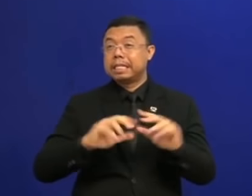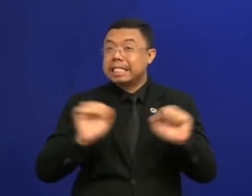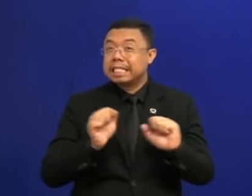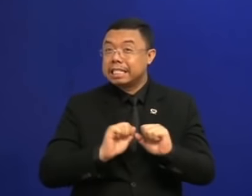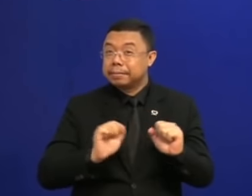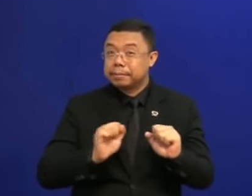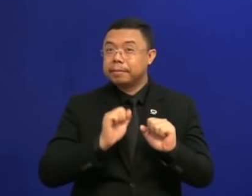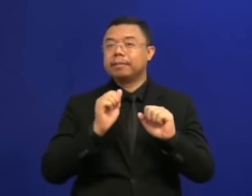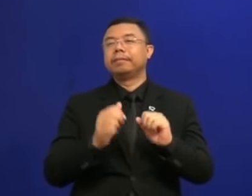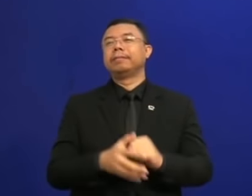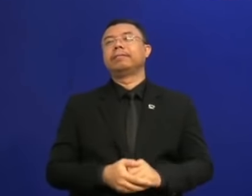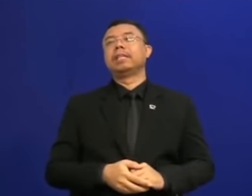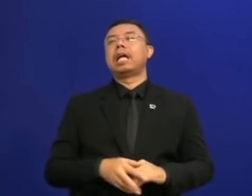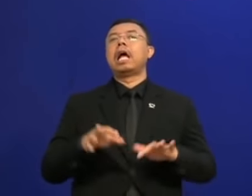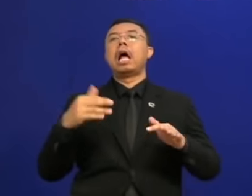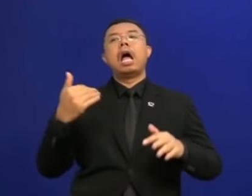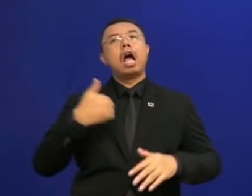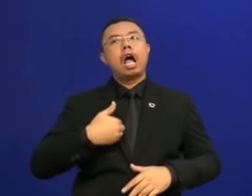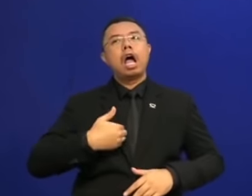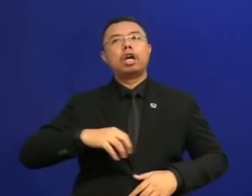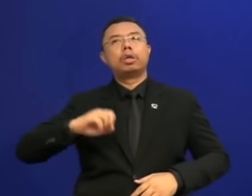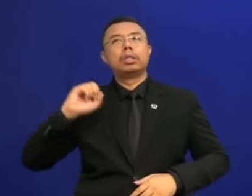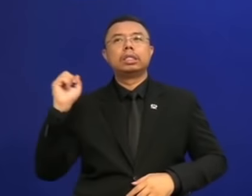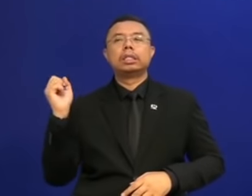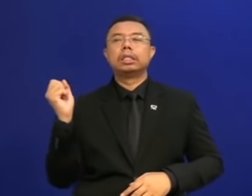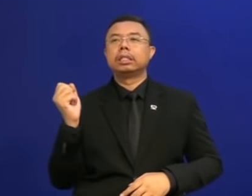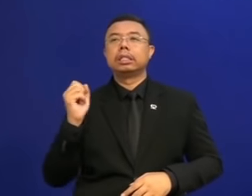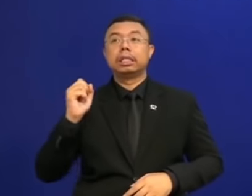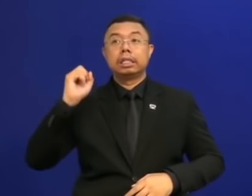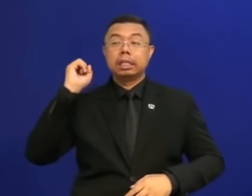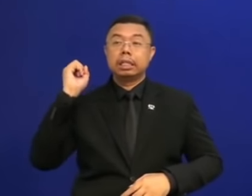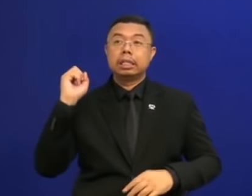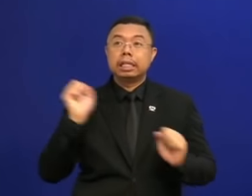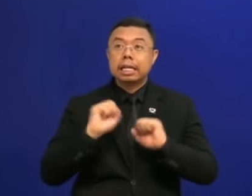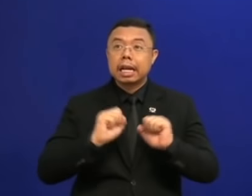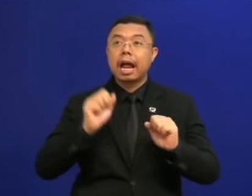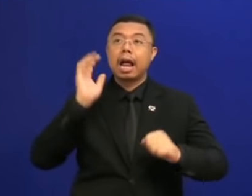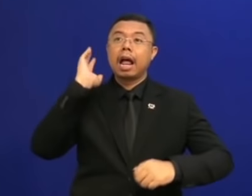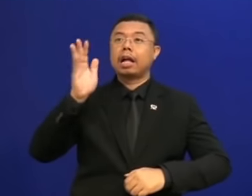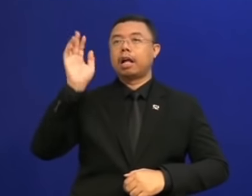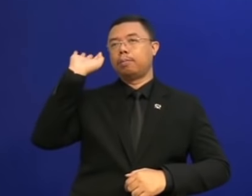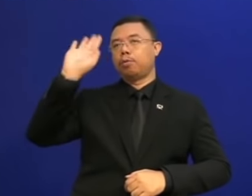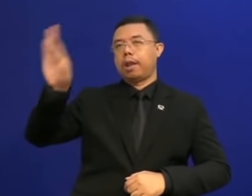possible, aku segera akan pulang.